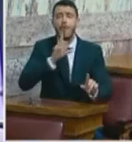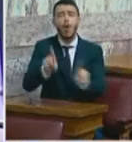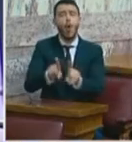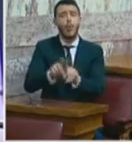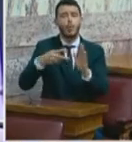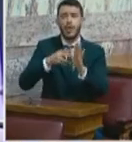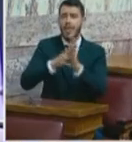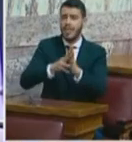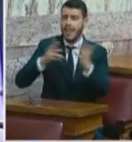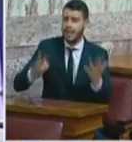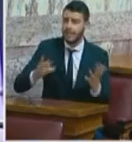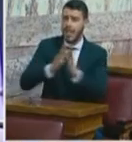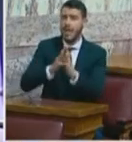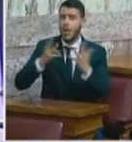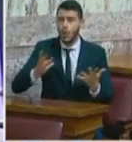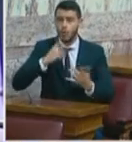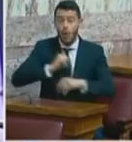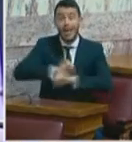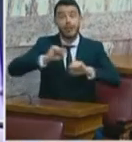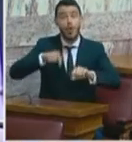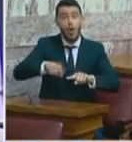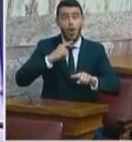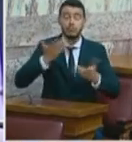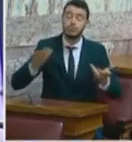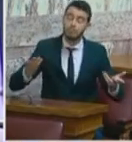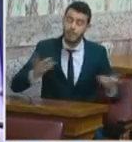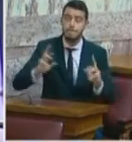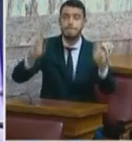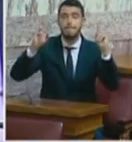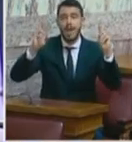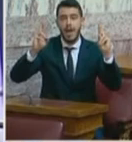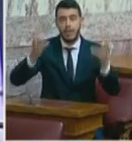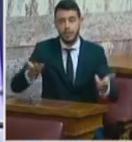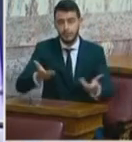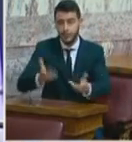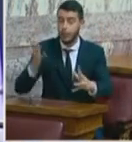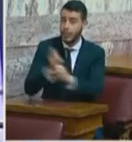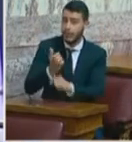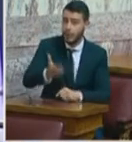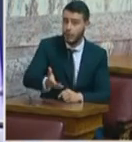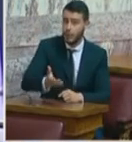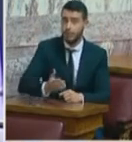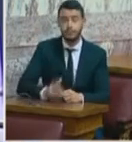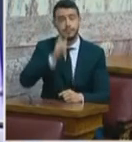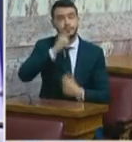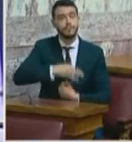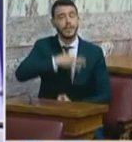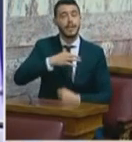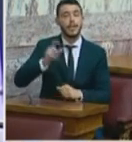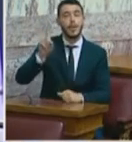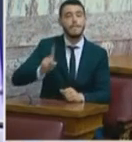πάμε να πιάσουμε νέο ρεκόρ το 2018, είναι καλοδεχούμενη τοποθέτηση. Και ένα τελευταίο. Κύριε Μητσοτάκη, θέλω να καταγγείλω